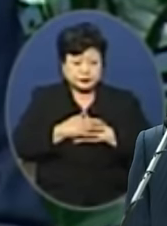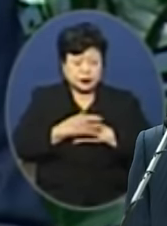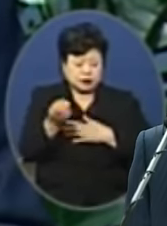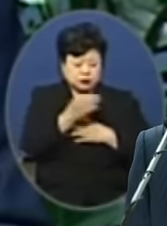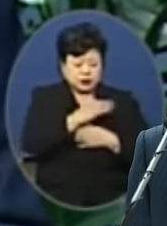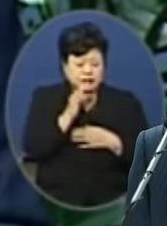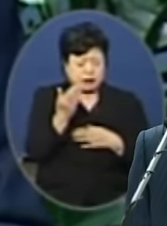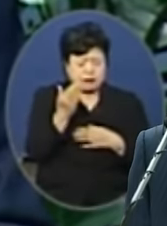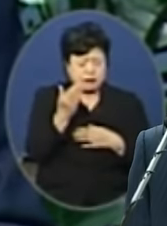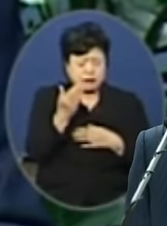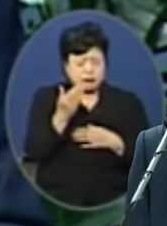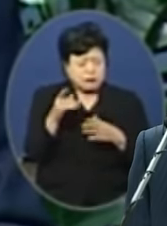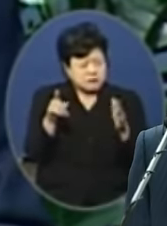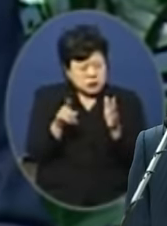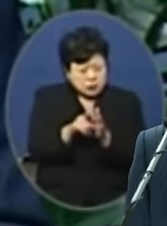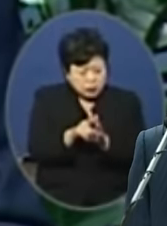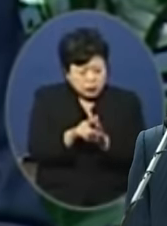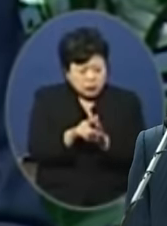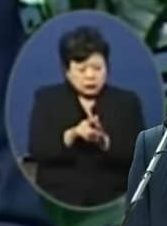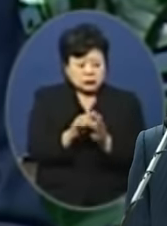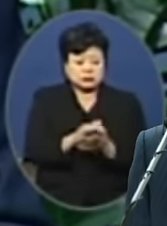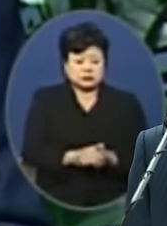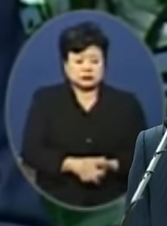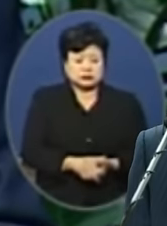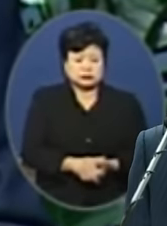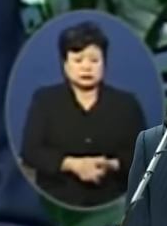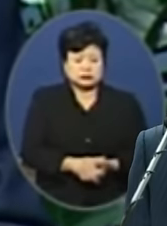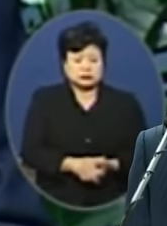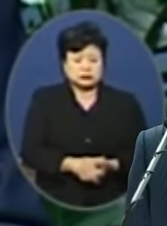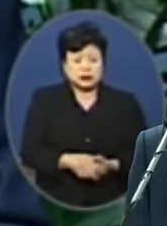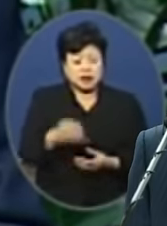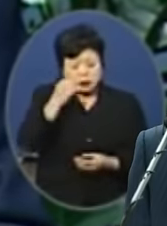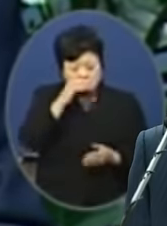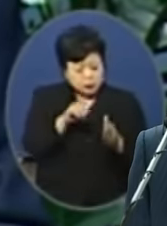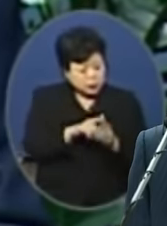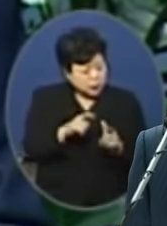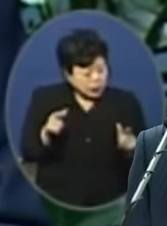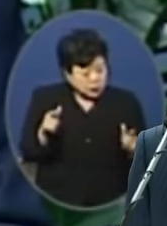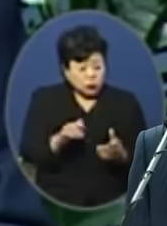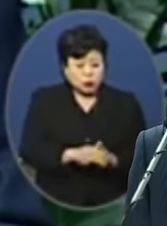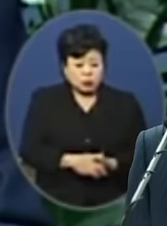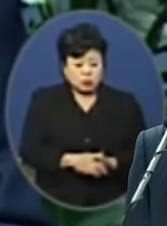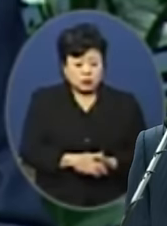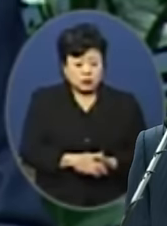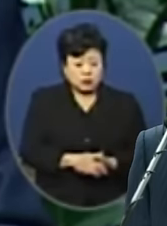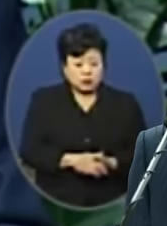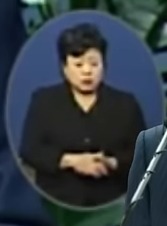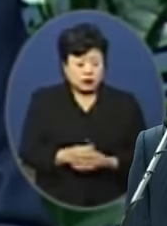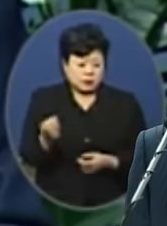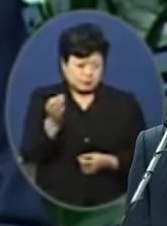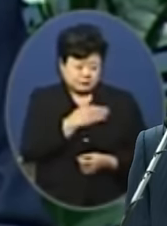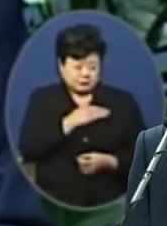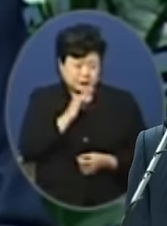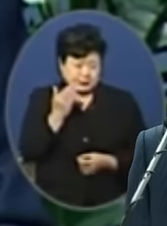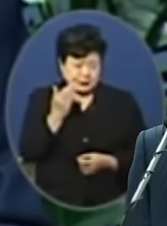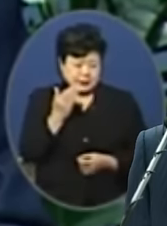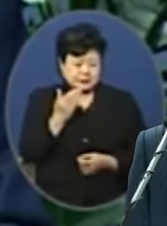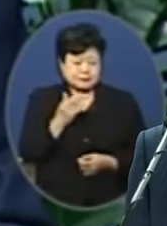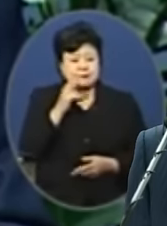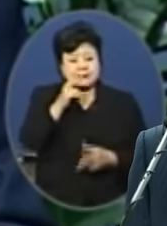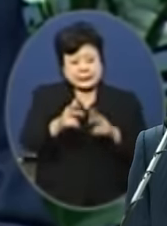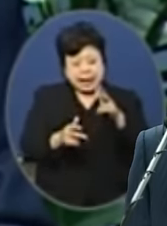부자가 될 것을 믿으면 그냥 믿어서 부자가 됩니까? 부자가 될 수 있는